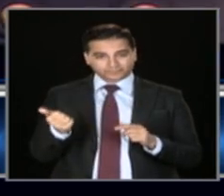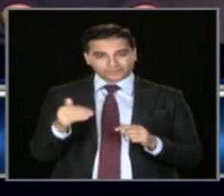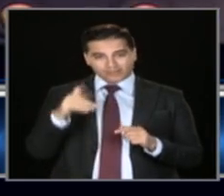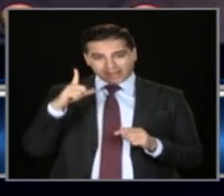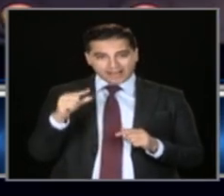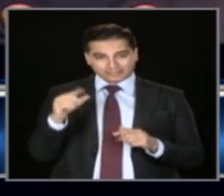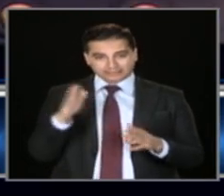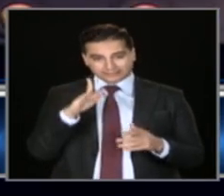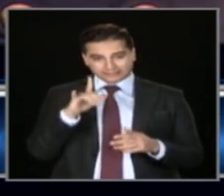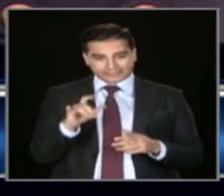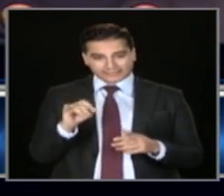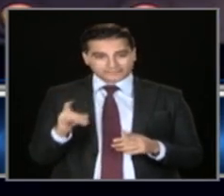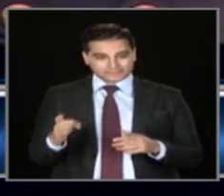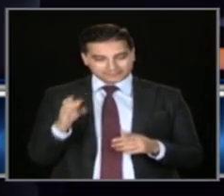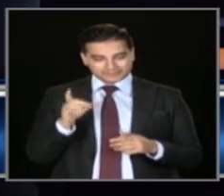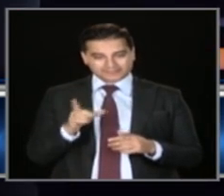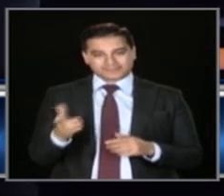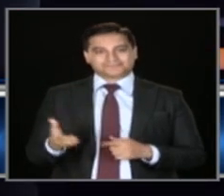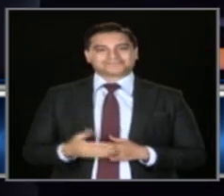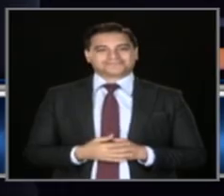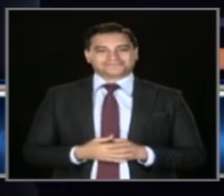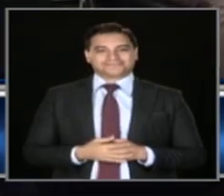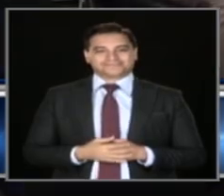سليم. خالد سليم إجابة صحيحة.